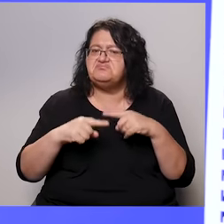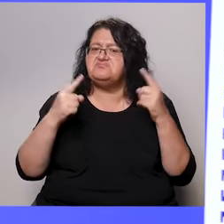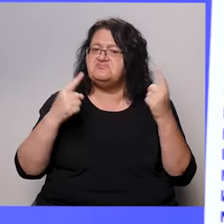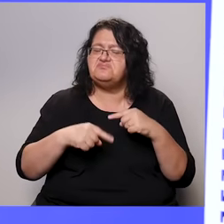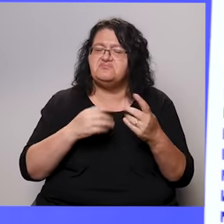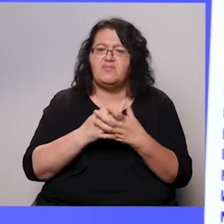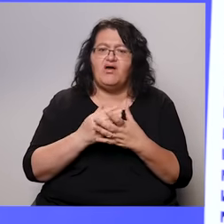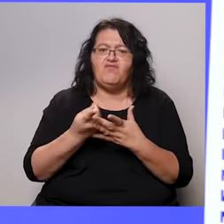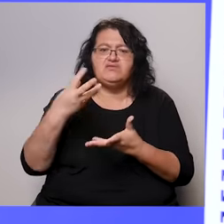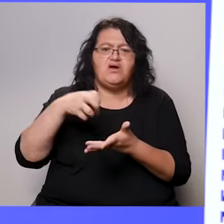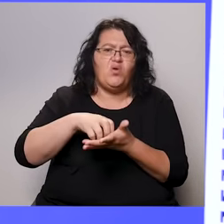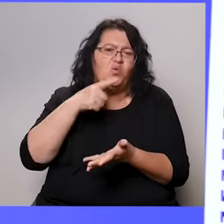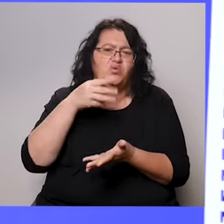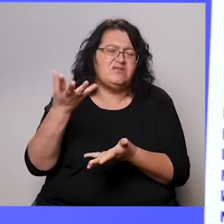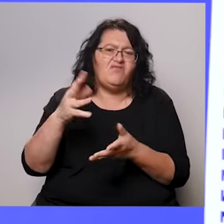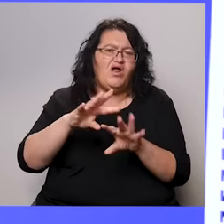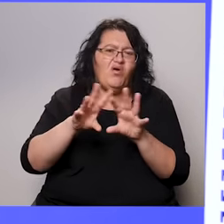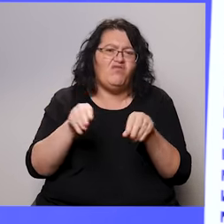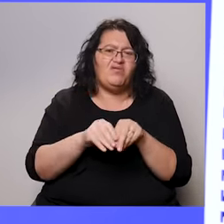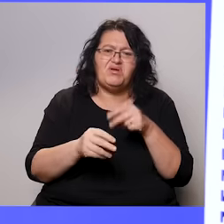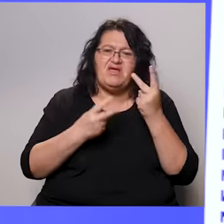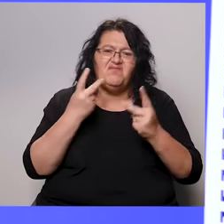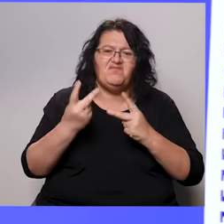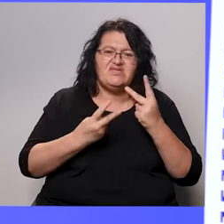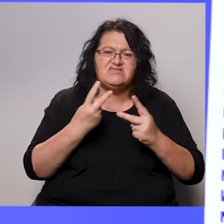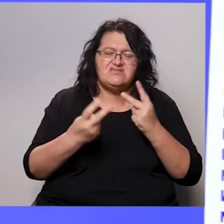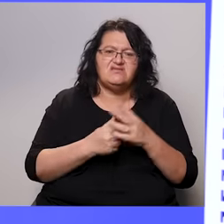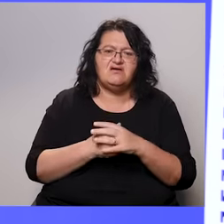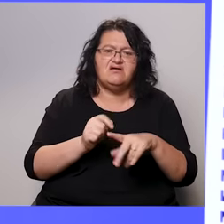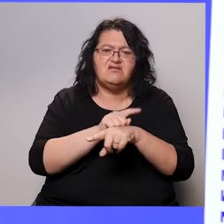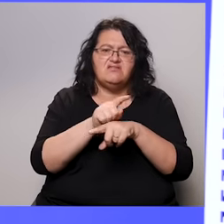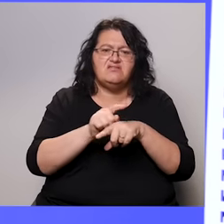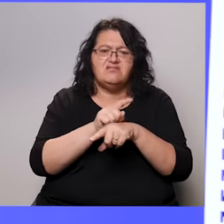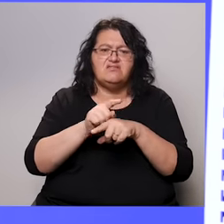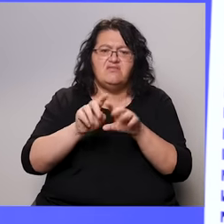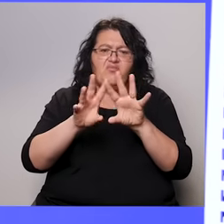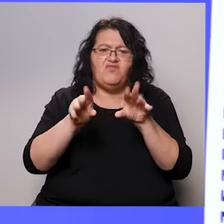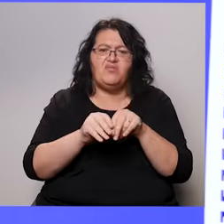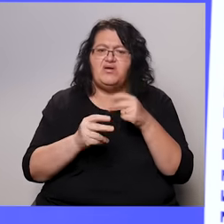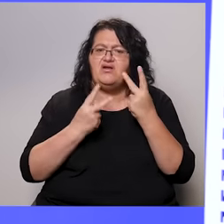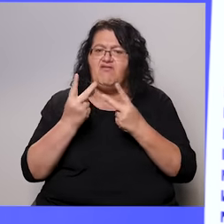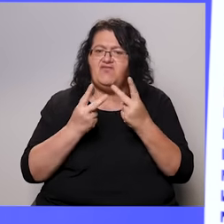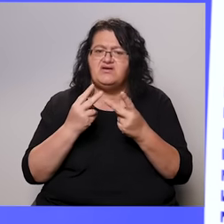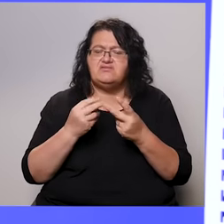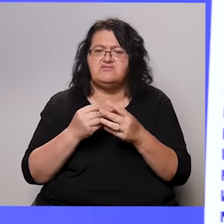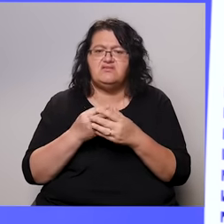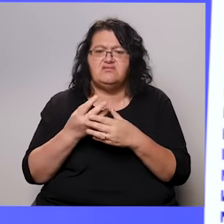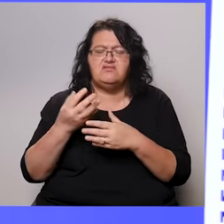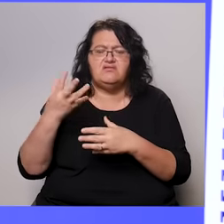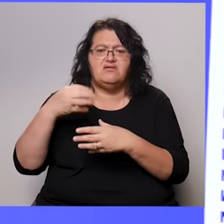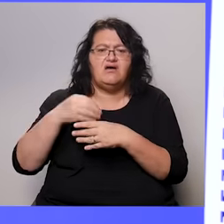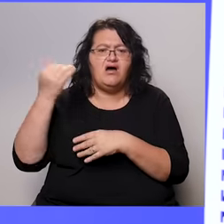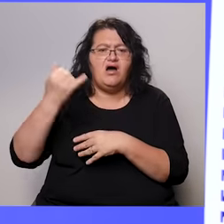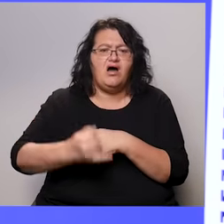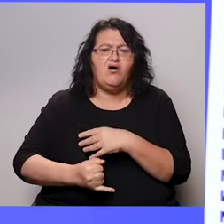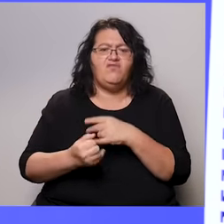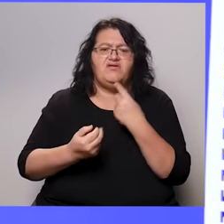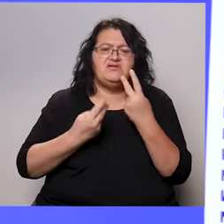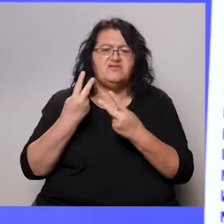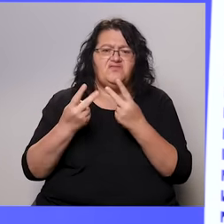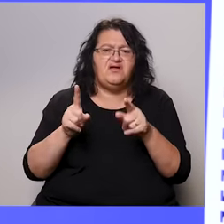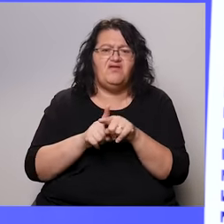am fost într-un loc la o familie în vizită și în timp ce eram la familia respectivă în vizită, au venit pe la